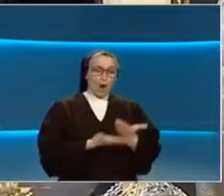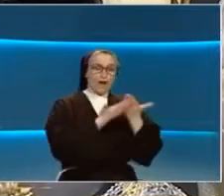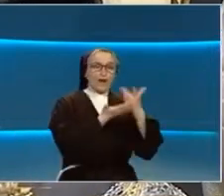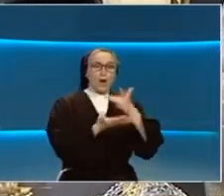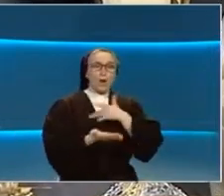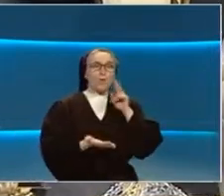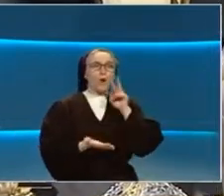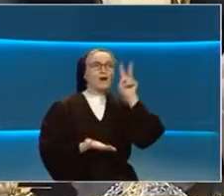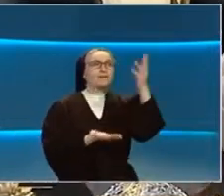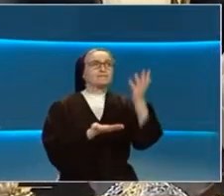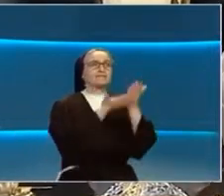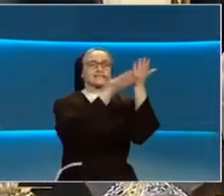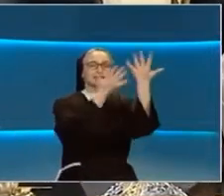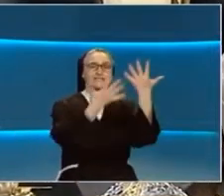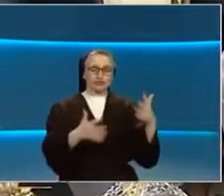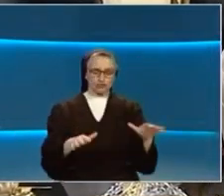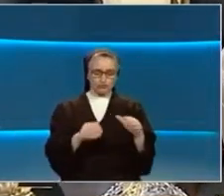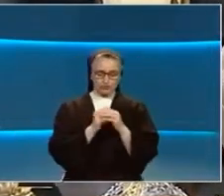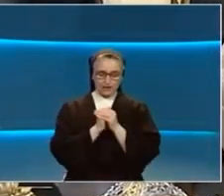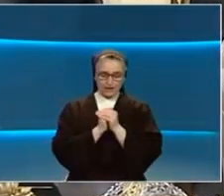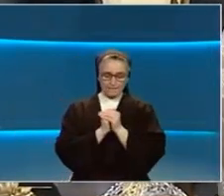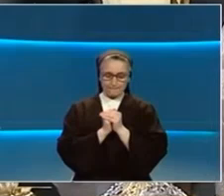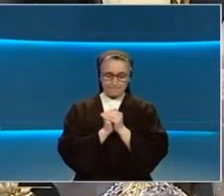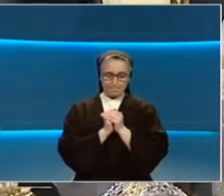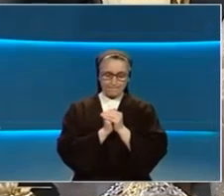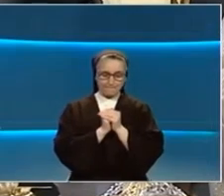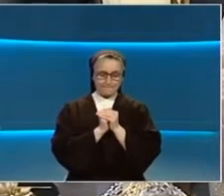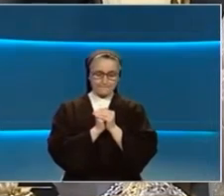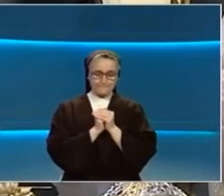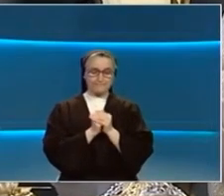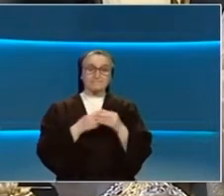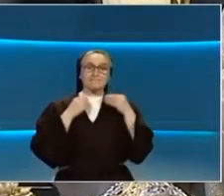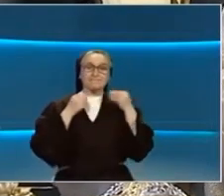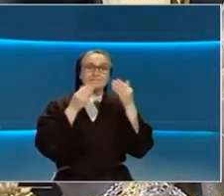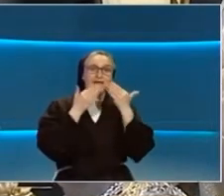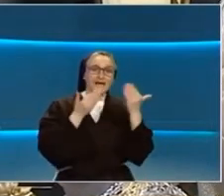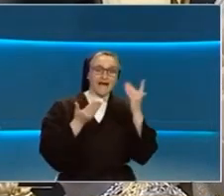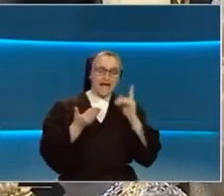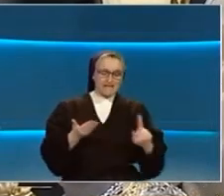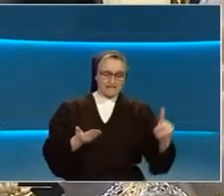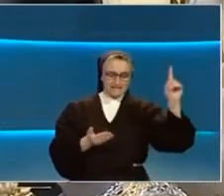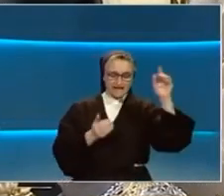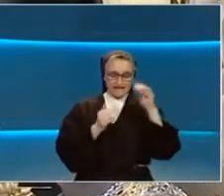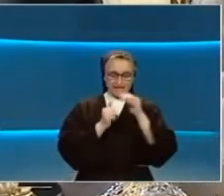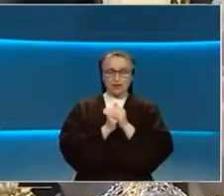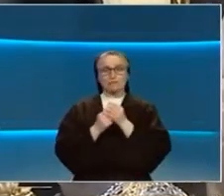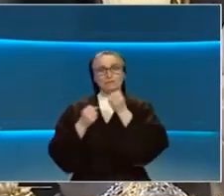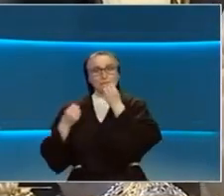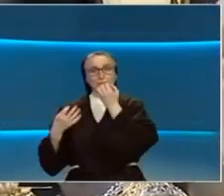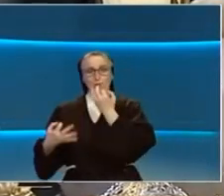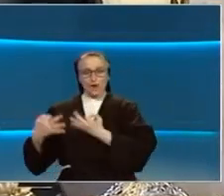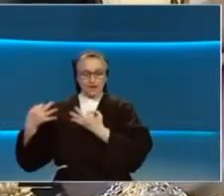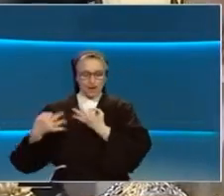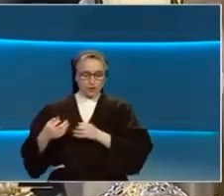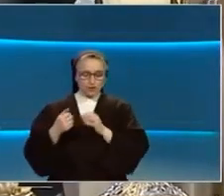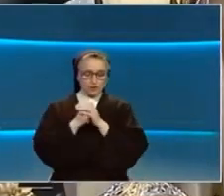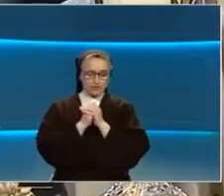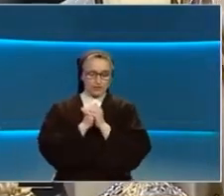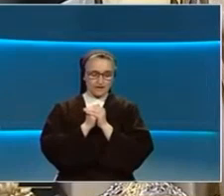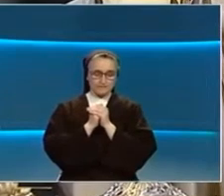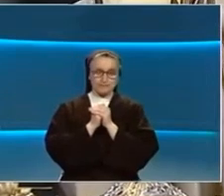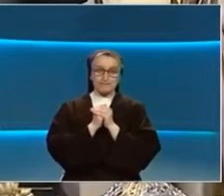corda. Abemus ad Dominum. Gratias agamus, Domino Deo nostro. Dignum et justum